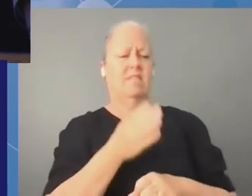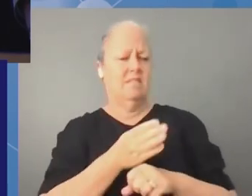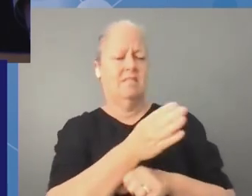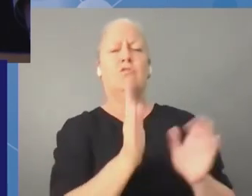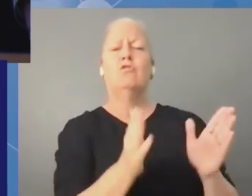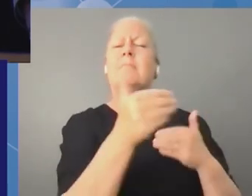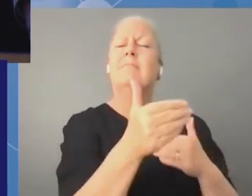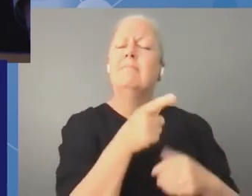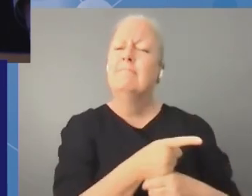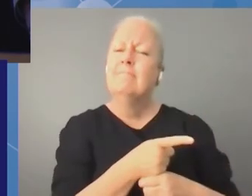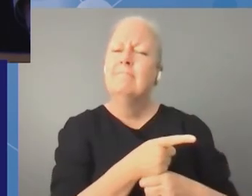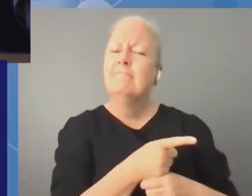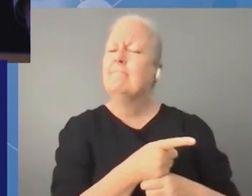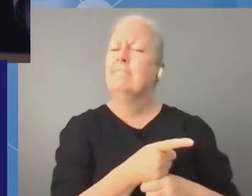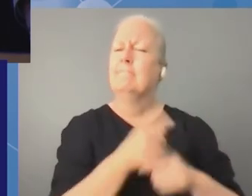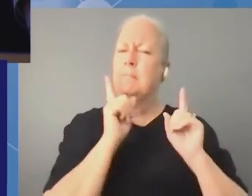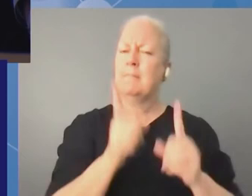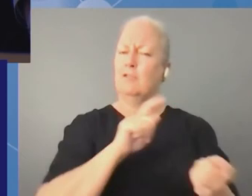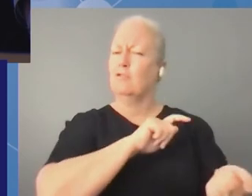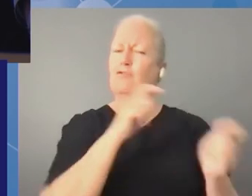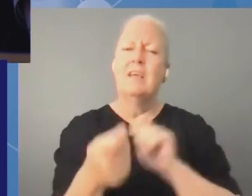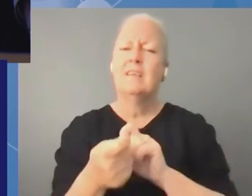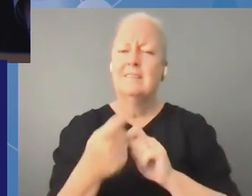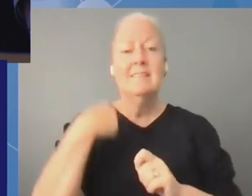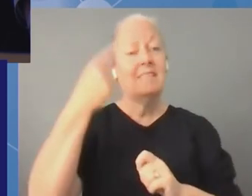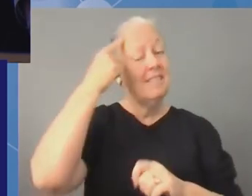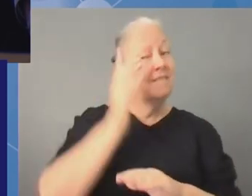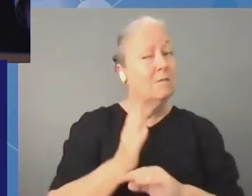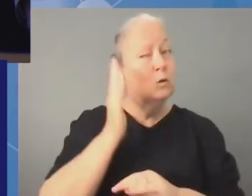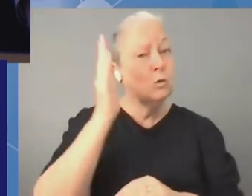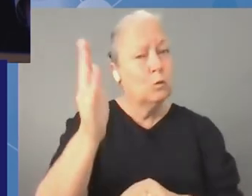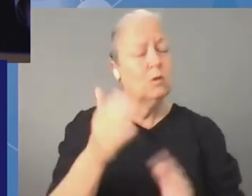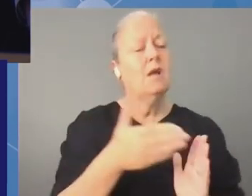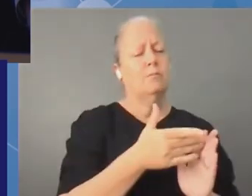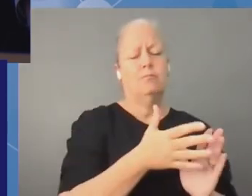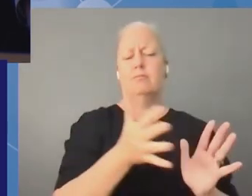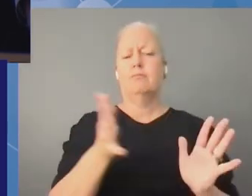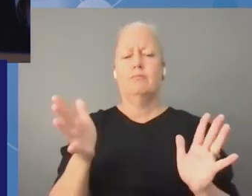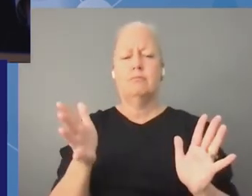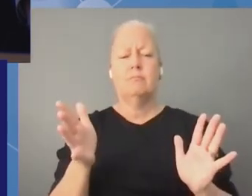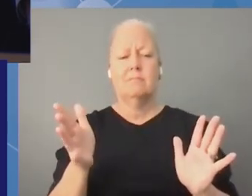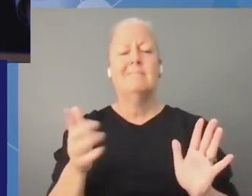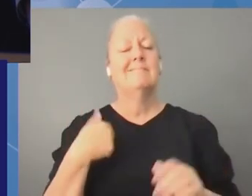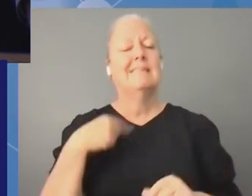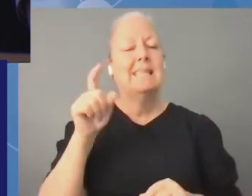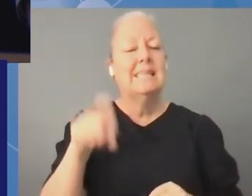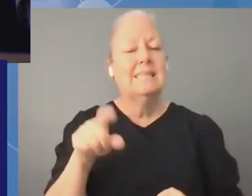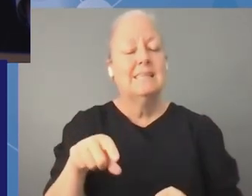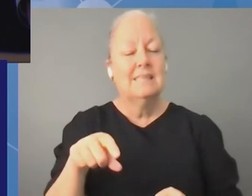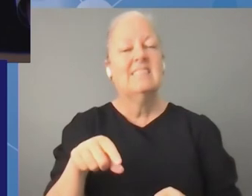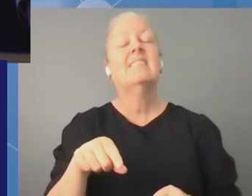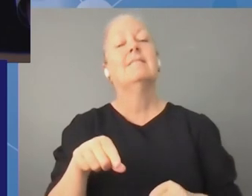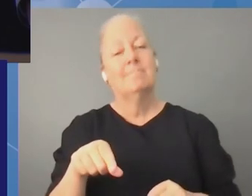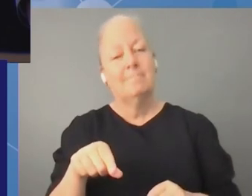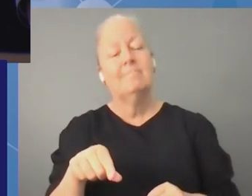该改变改善这样的一些情况，这样的一些会面应该是多语言的吧，有一些部